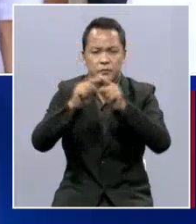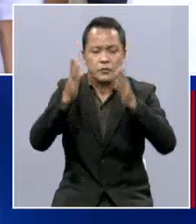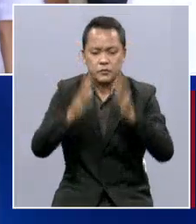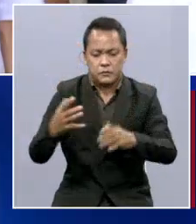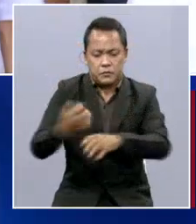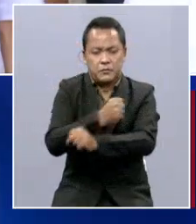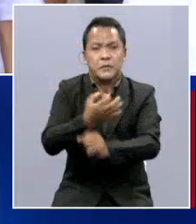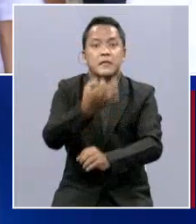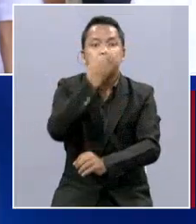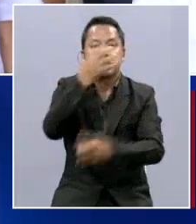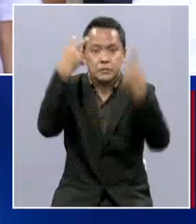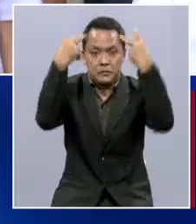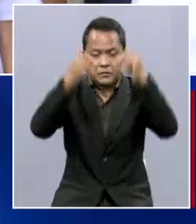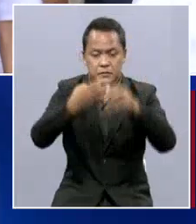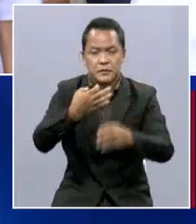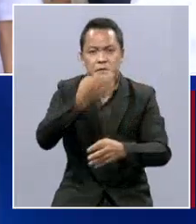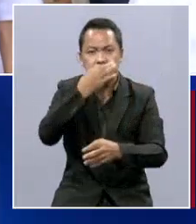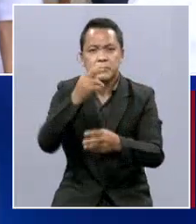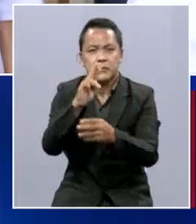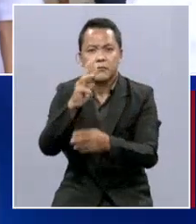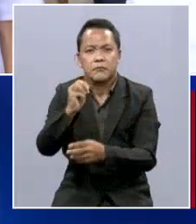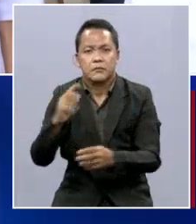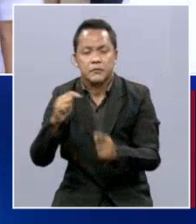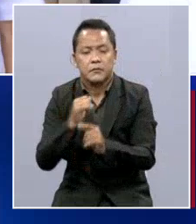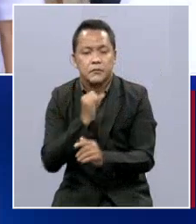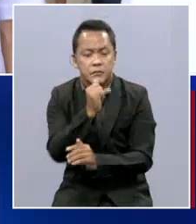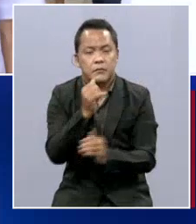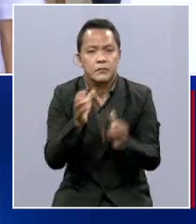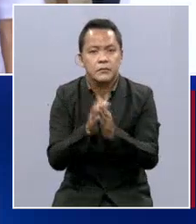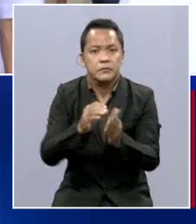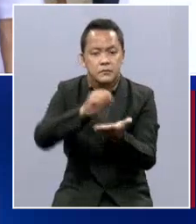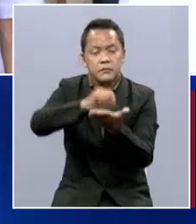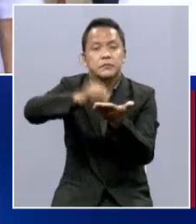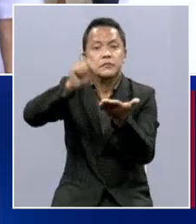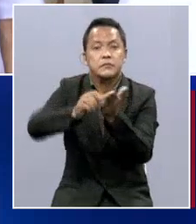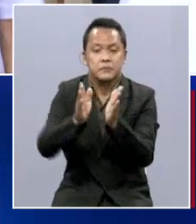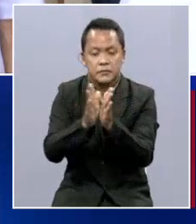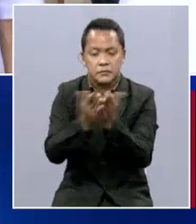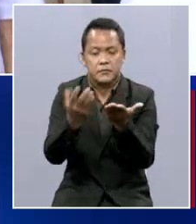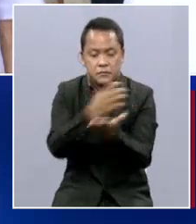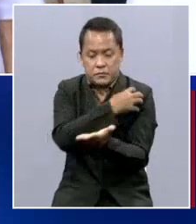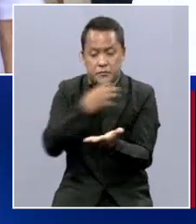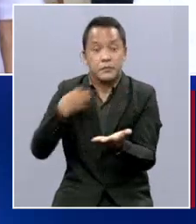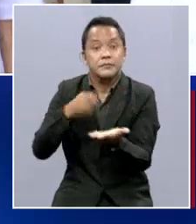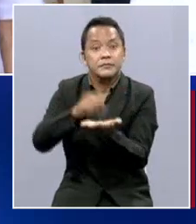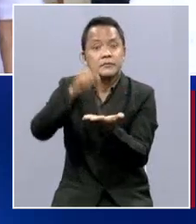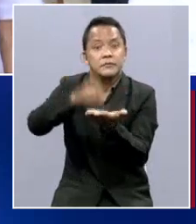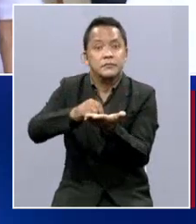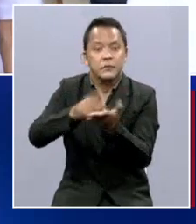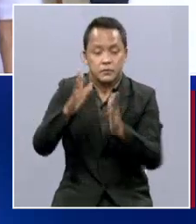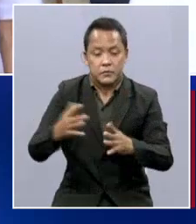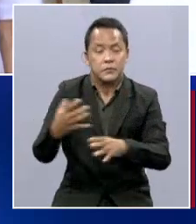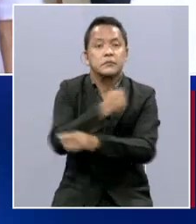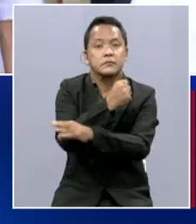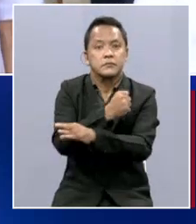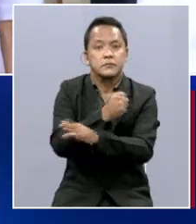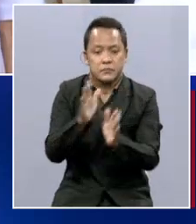อาชีพนายกอาชีพรัฐมนตรีเวลาไปกรอกพาสปอร์ตเนี่ยนะคะในพาสปอร์ตเขาระบุเลยนะว่าเป็นนักการเมือง